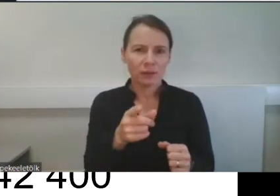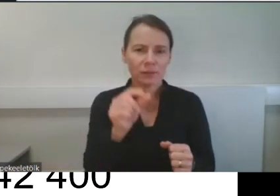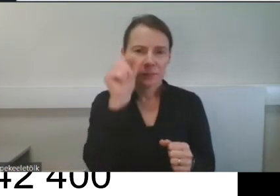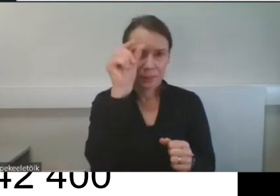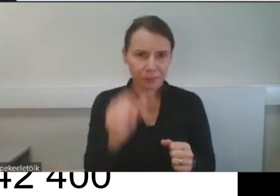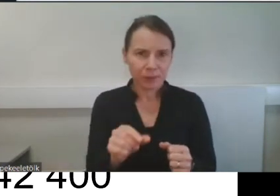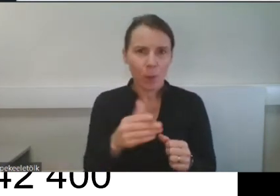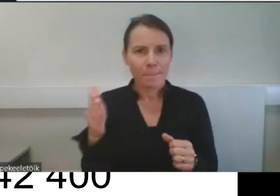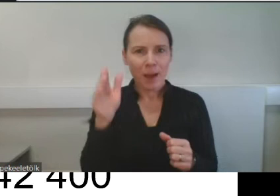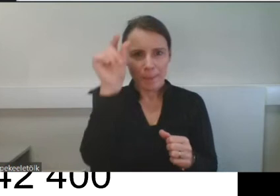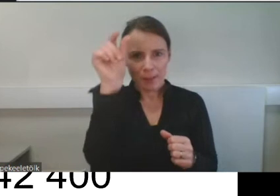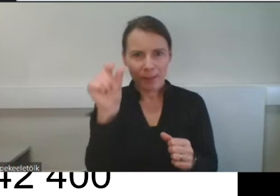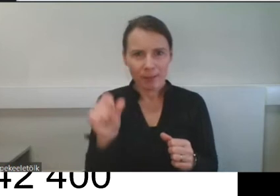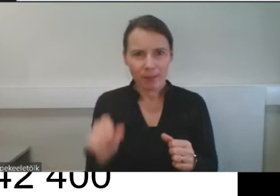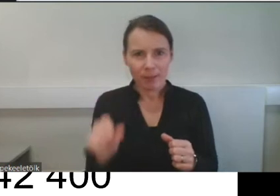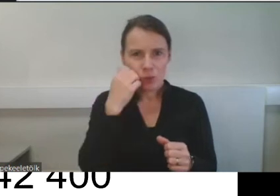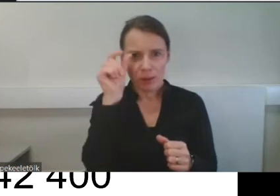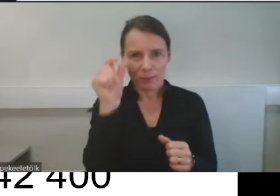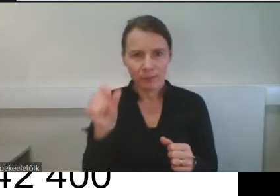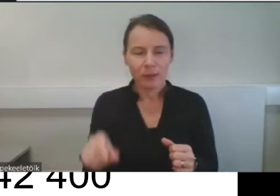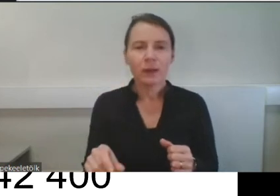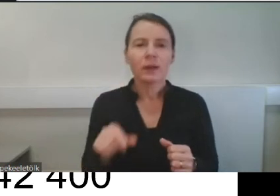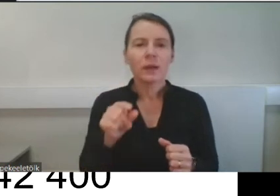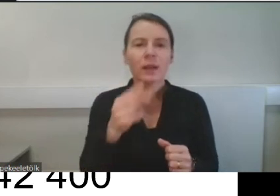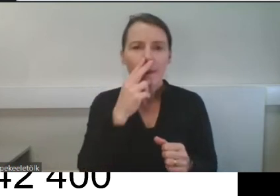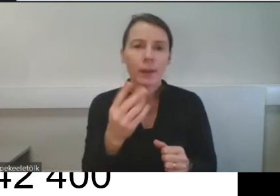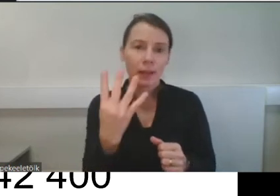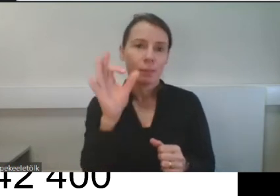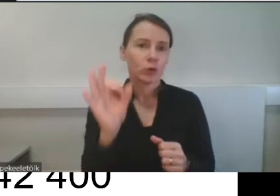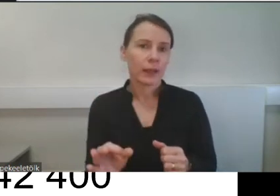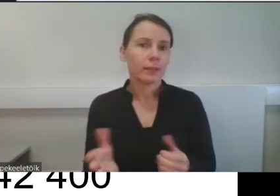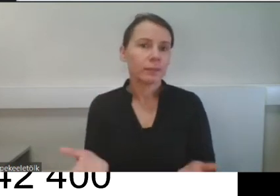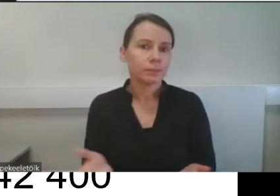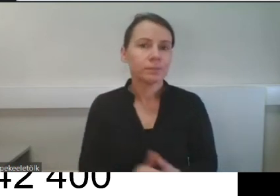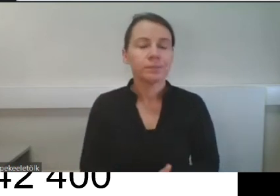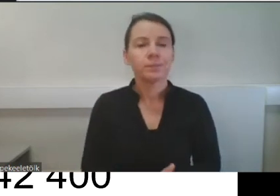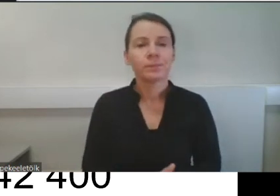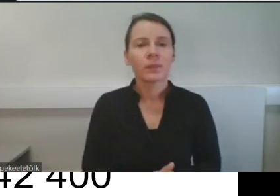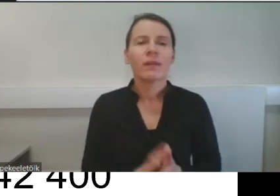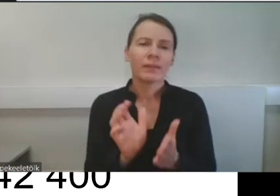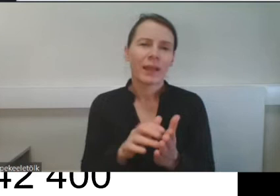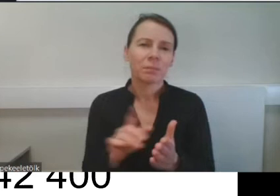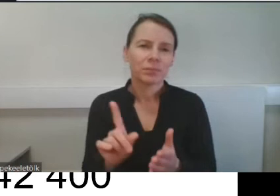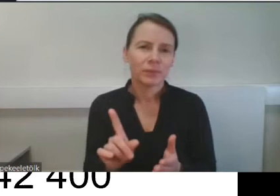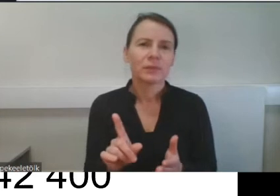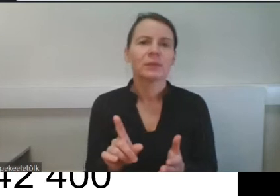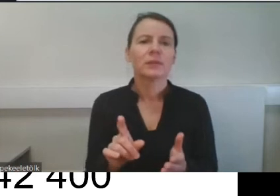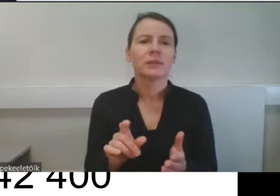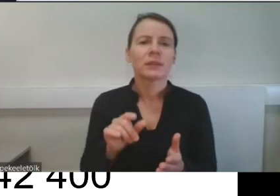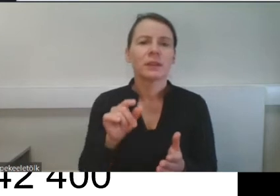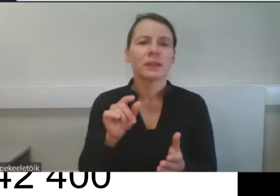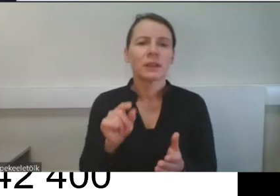et tekiks nagu suurusjärkudest väike ettekujutus, et see 13% 16 plus elanikkonnast on siis